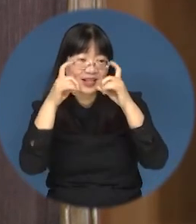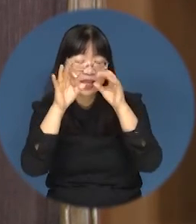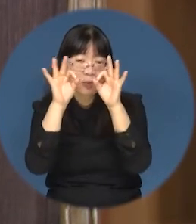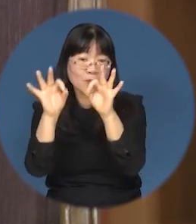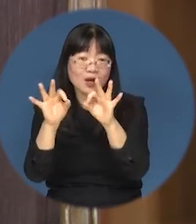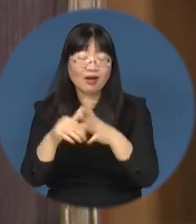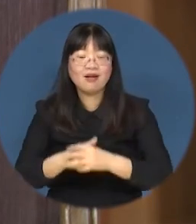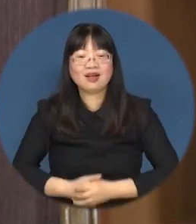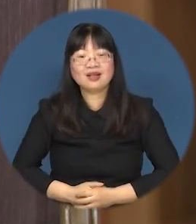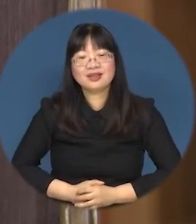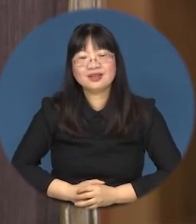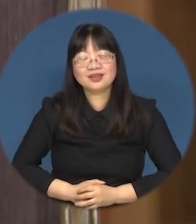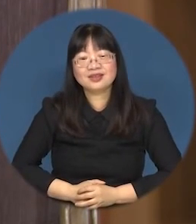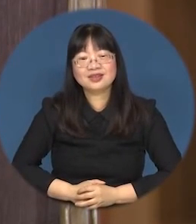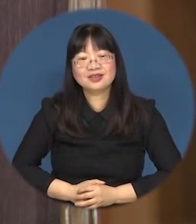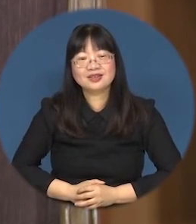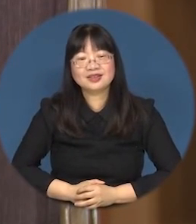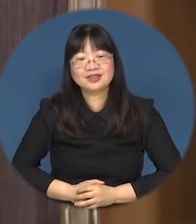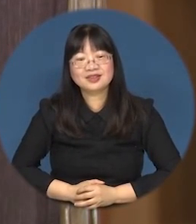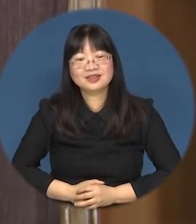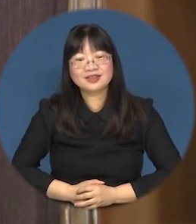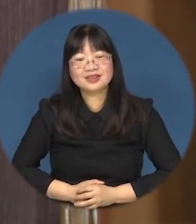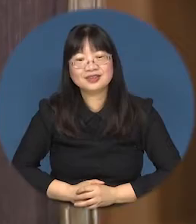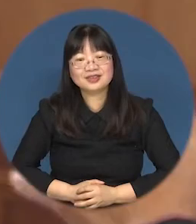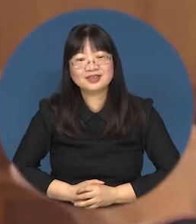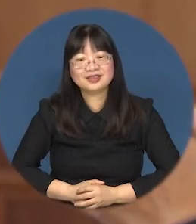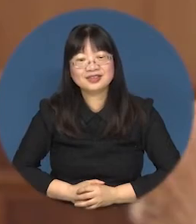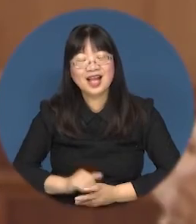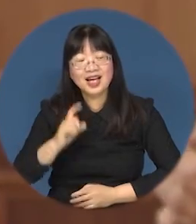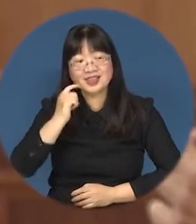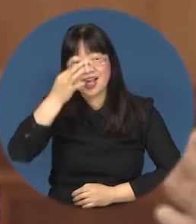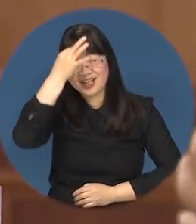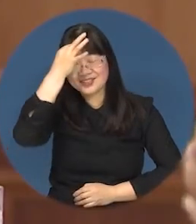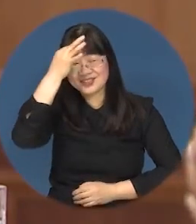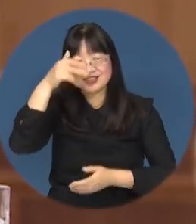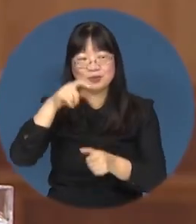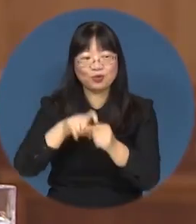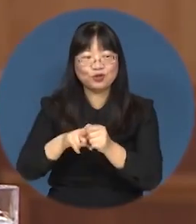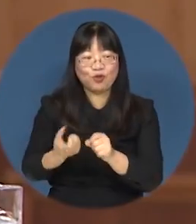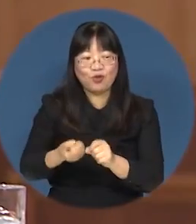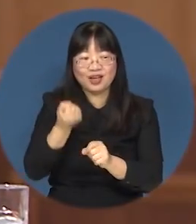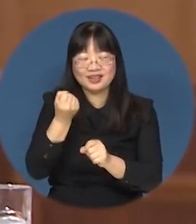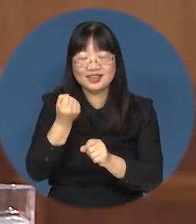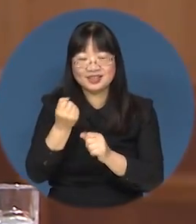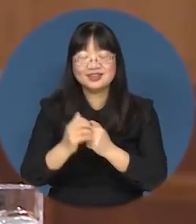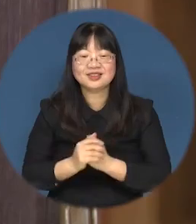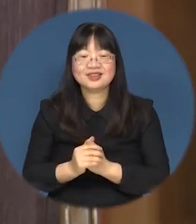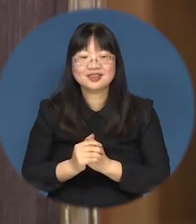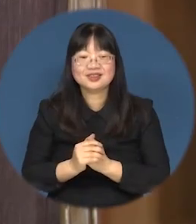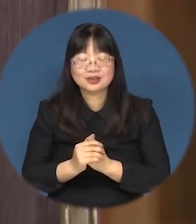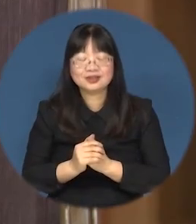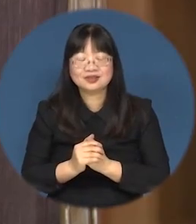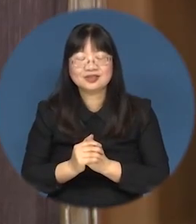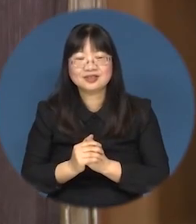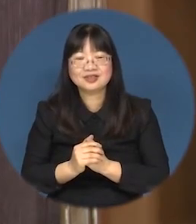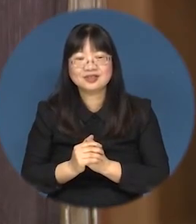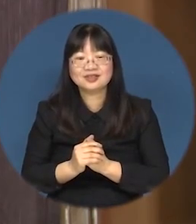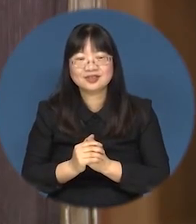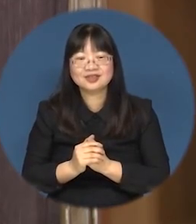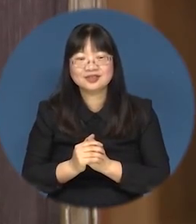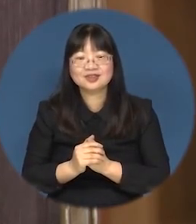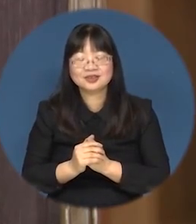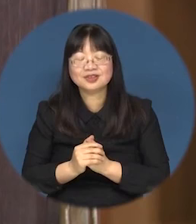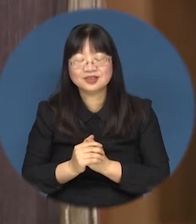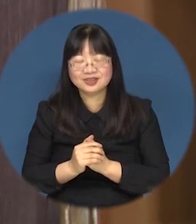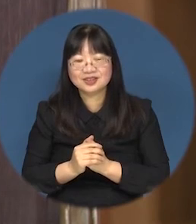약간 파인 아트 스타일의 예술적 사진이에요. 예, 그런 아트적인 걸 약간